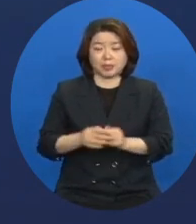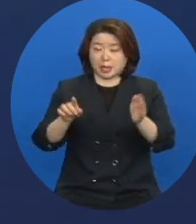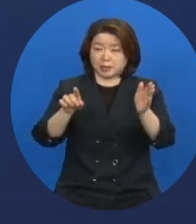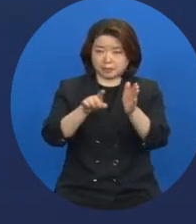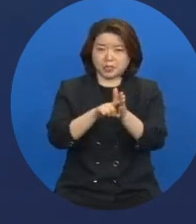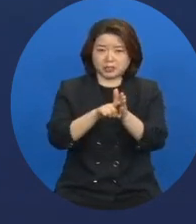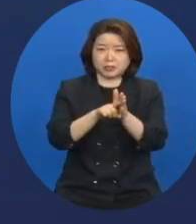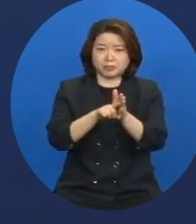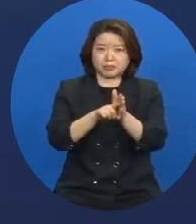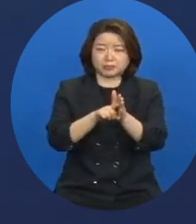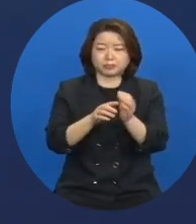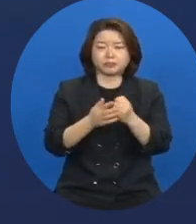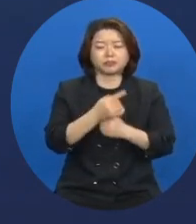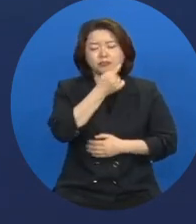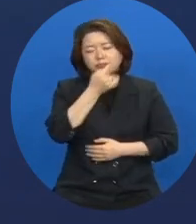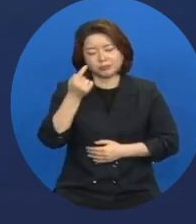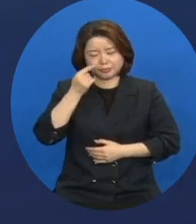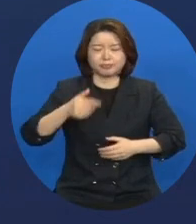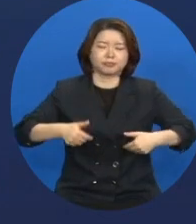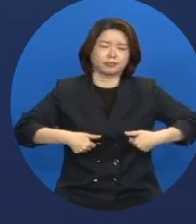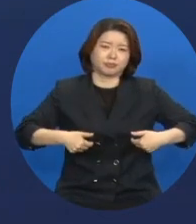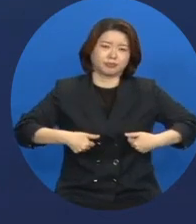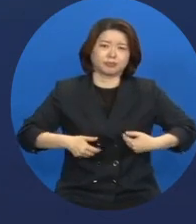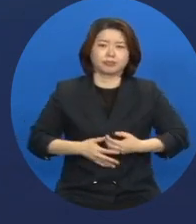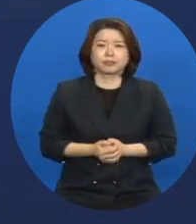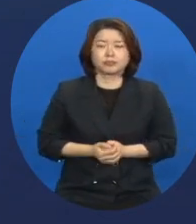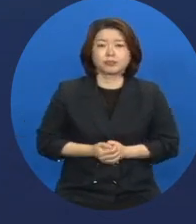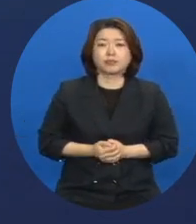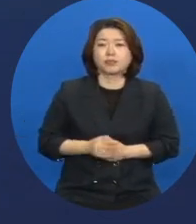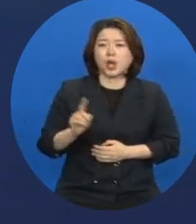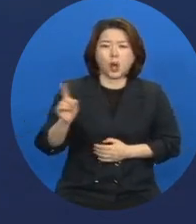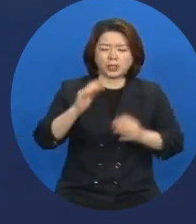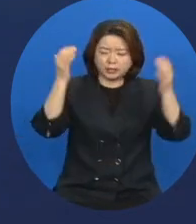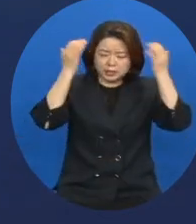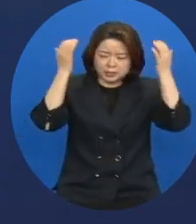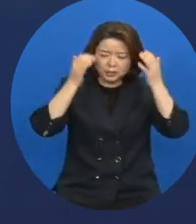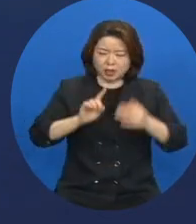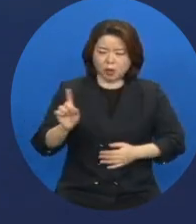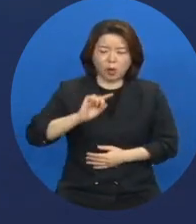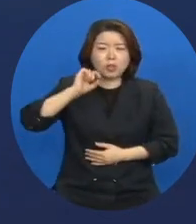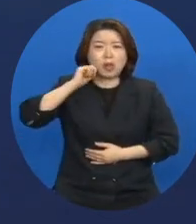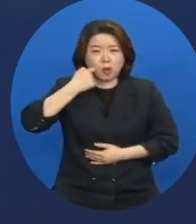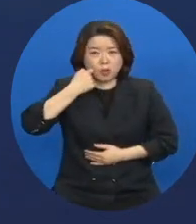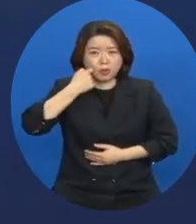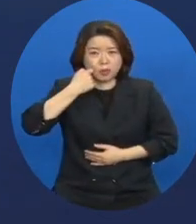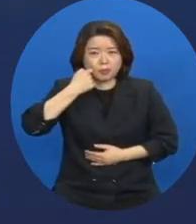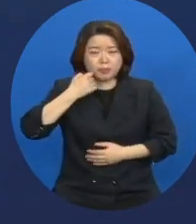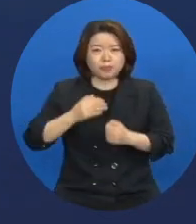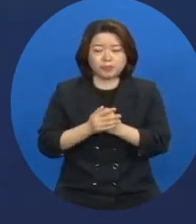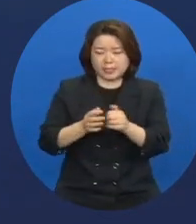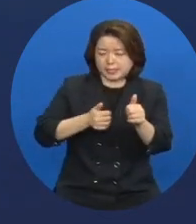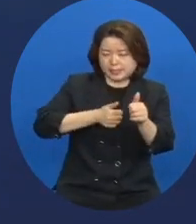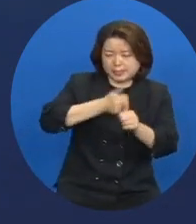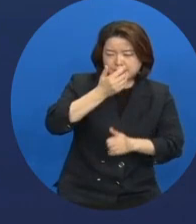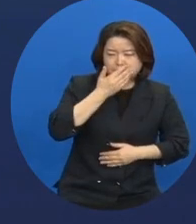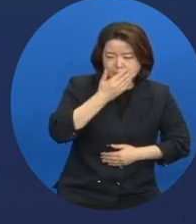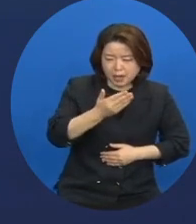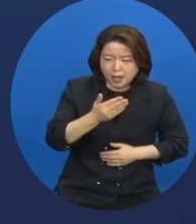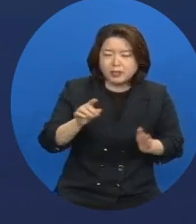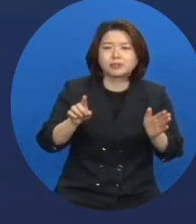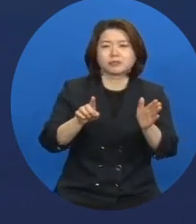믿음을 확인해야 합니다. 어떤 시련도, 어떤 어려움도 이겨낼 수 있는